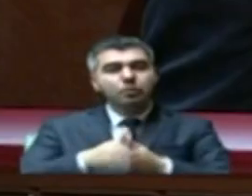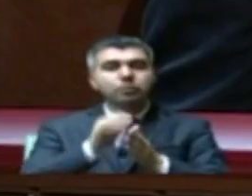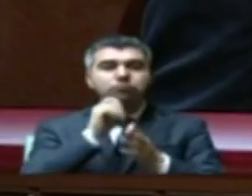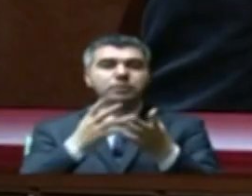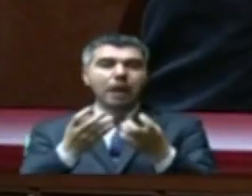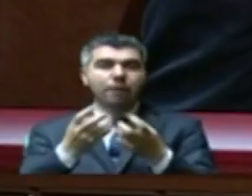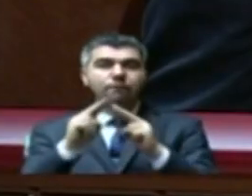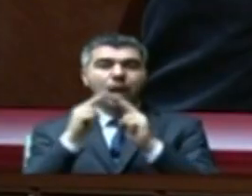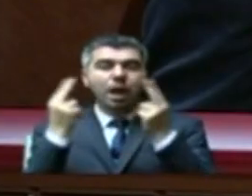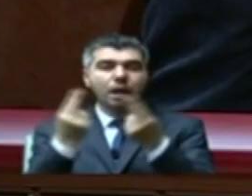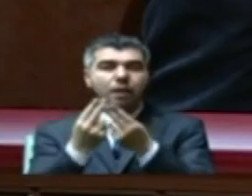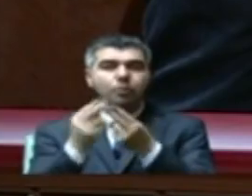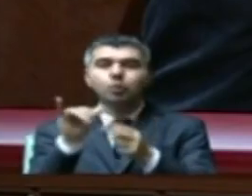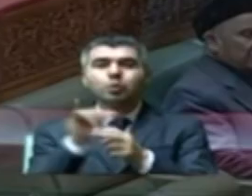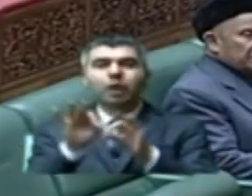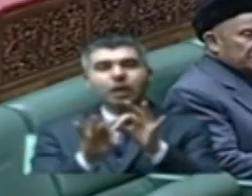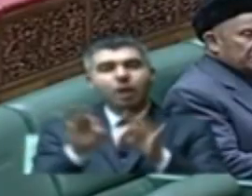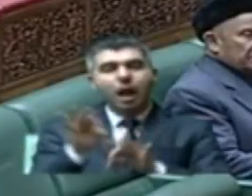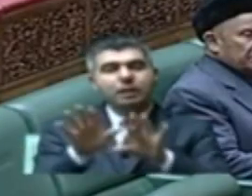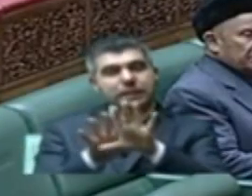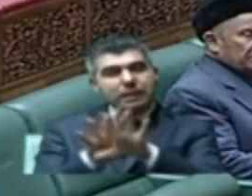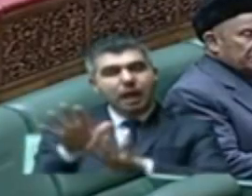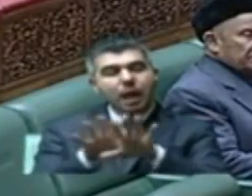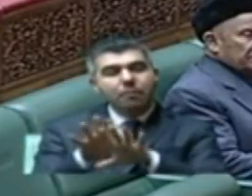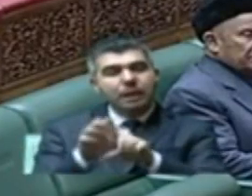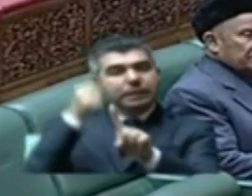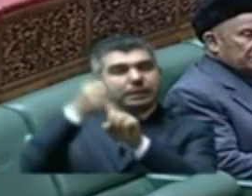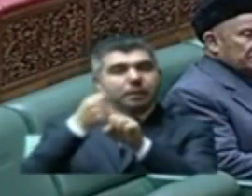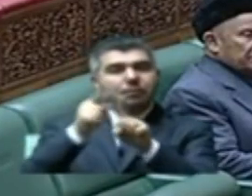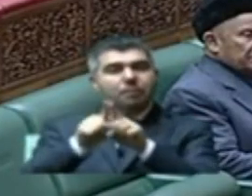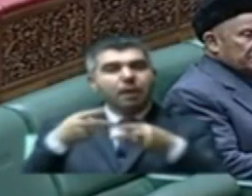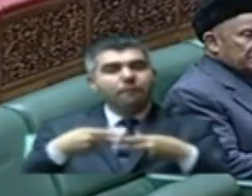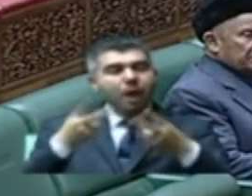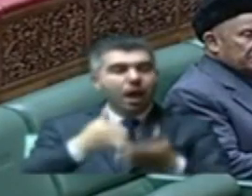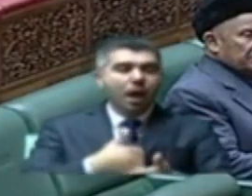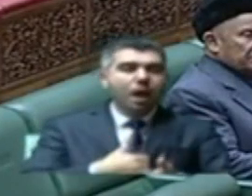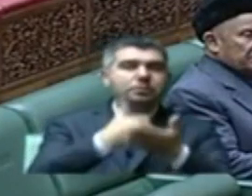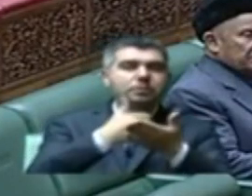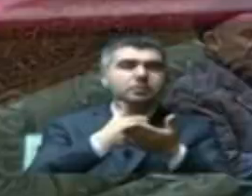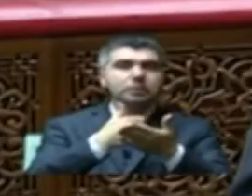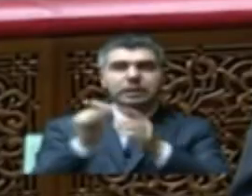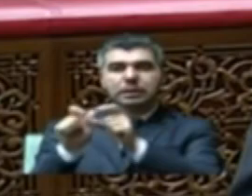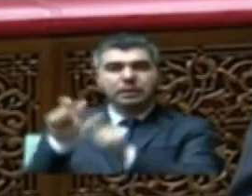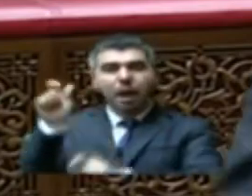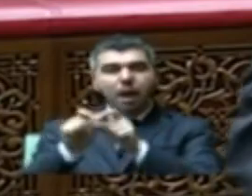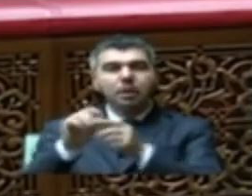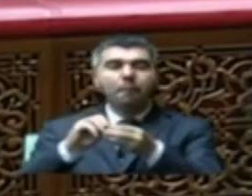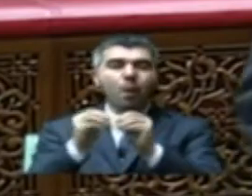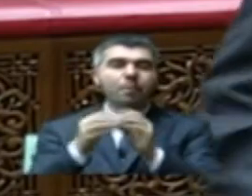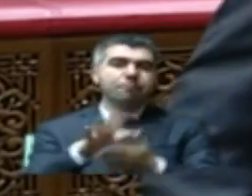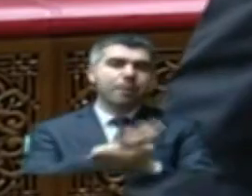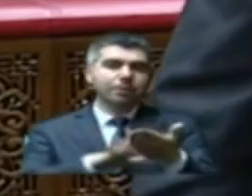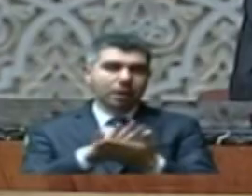الوزير عن الاجراءات والتدابير التي تعتزمون اتخاذها لايجاد حل لهذه المشاكل.